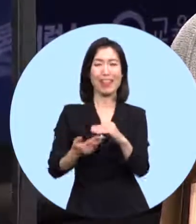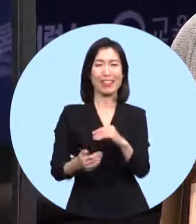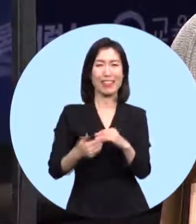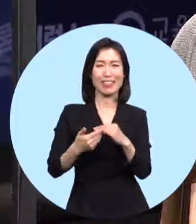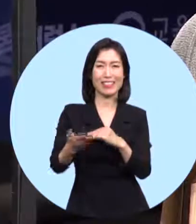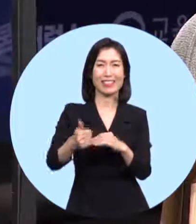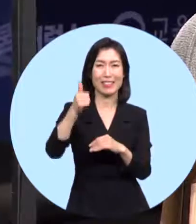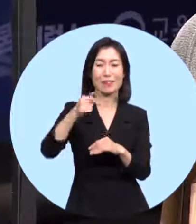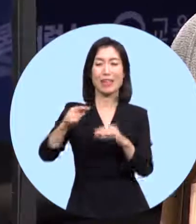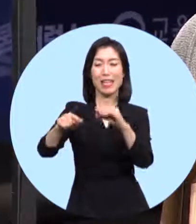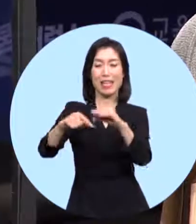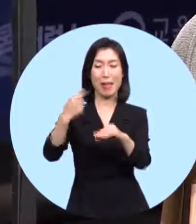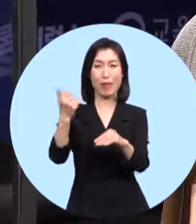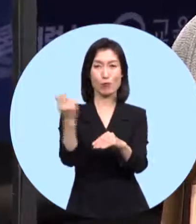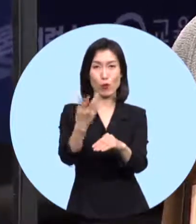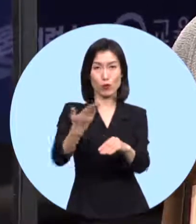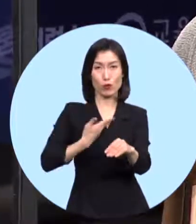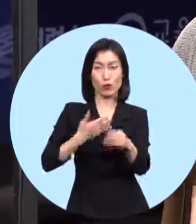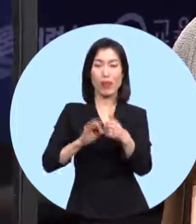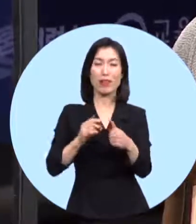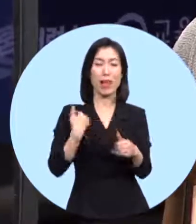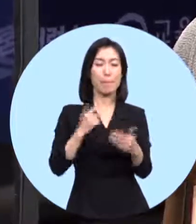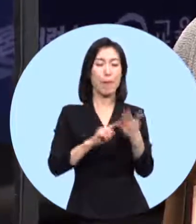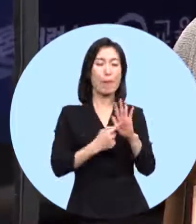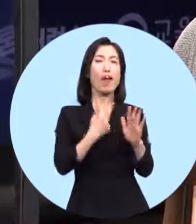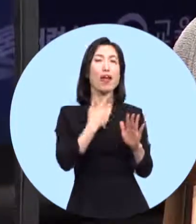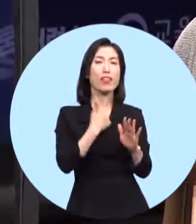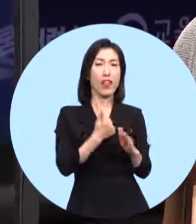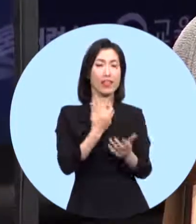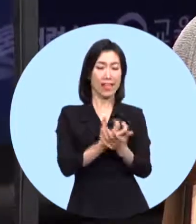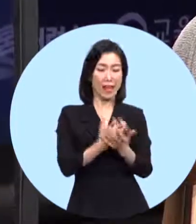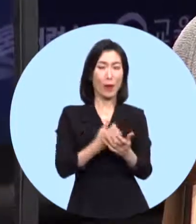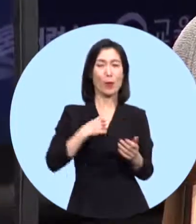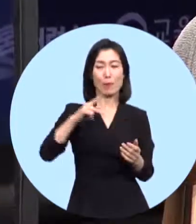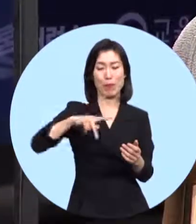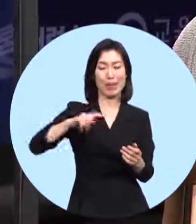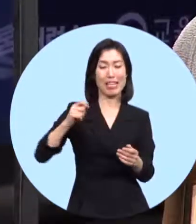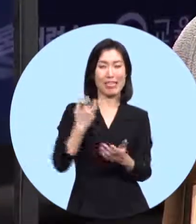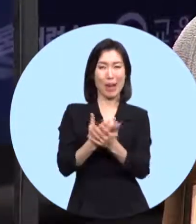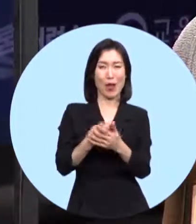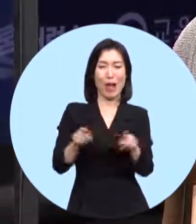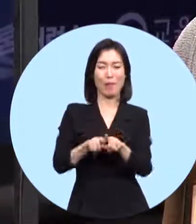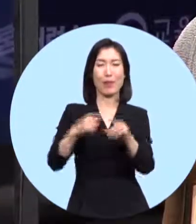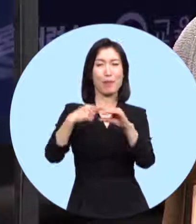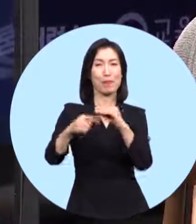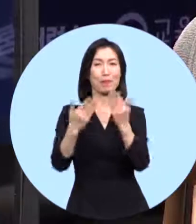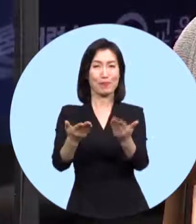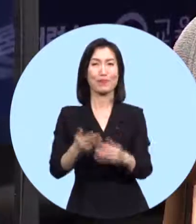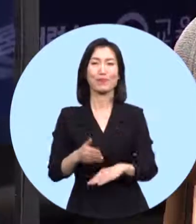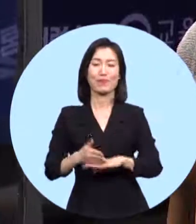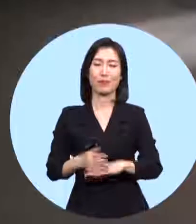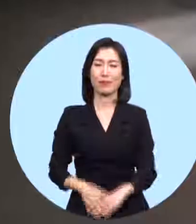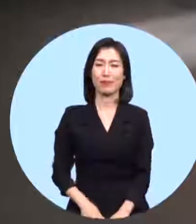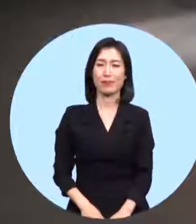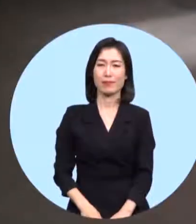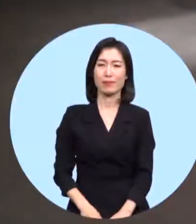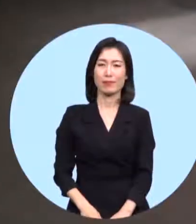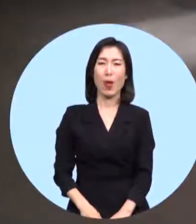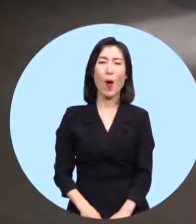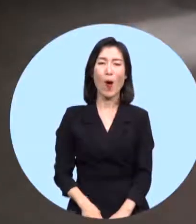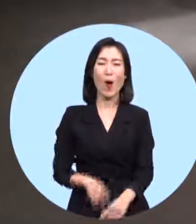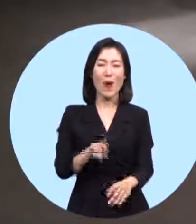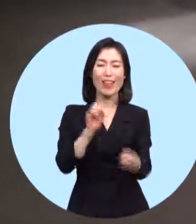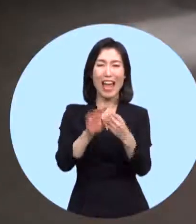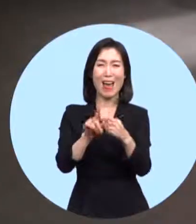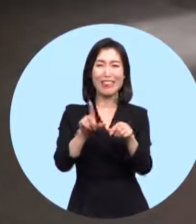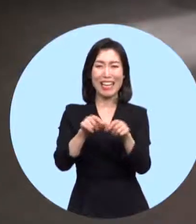이메일을 보내주시면은 제가 발표된 보고서와 PPT 자료를 보내드리겠습니다. 감사합니다. 네, 시간은